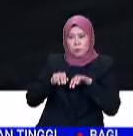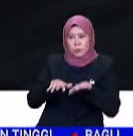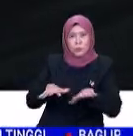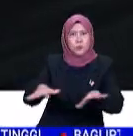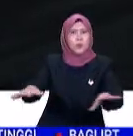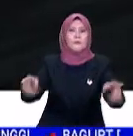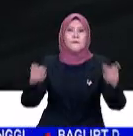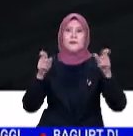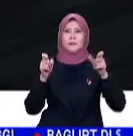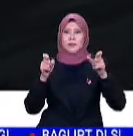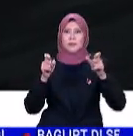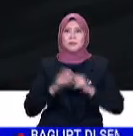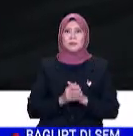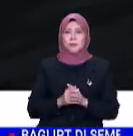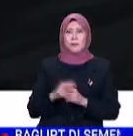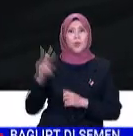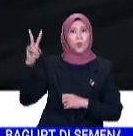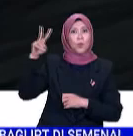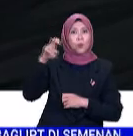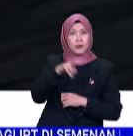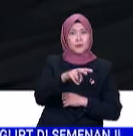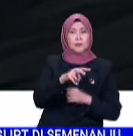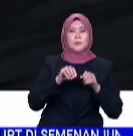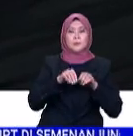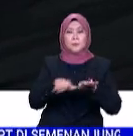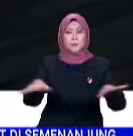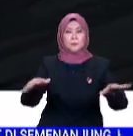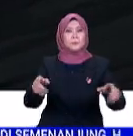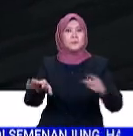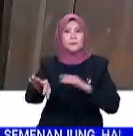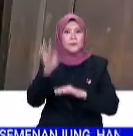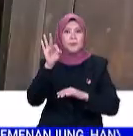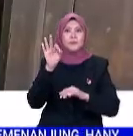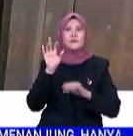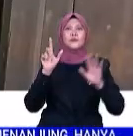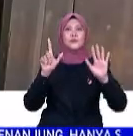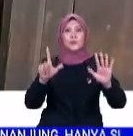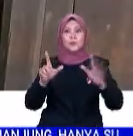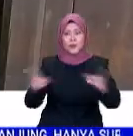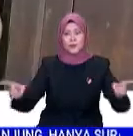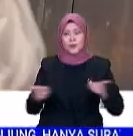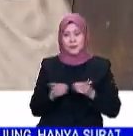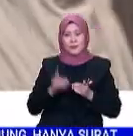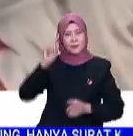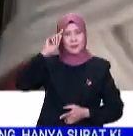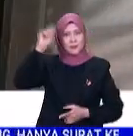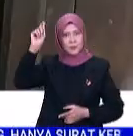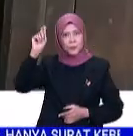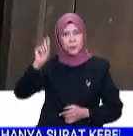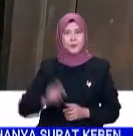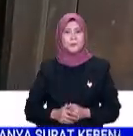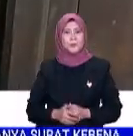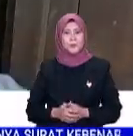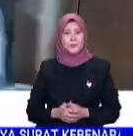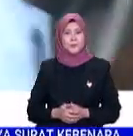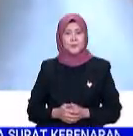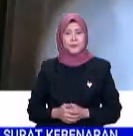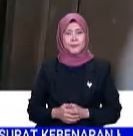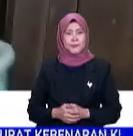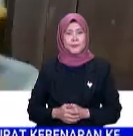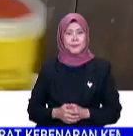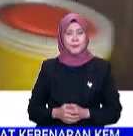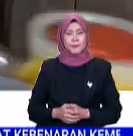lebih cepat. Ini kerana varian berkenaan telah merebak dan dikesan di 7 daerah di Terengganu.